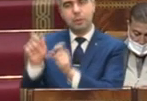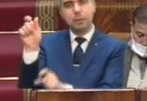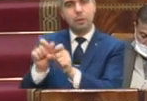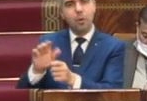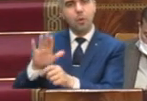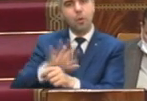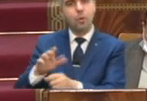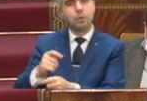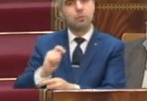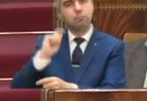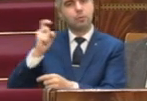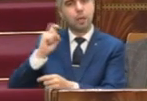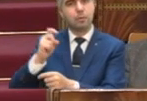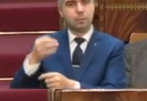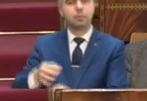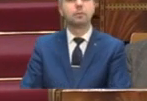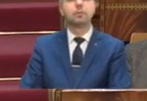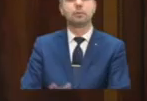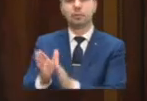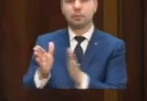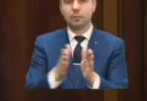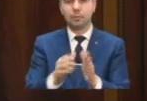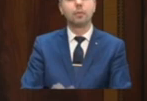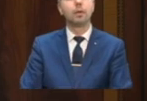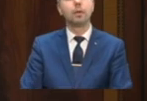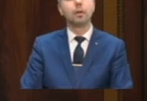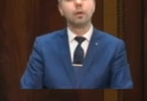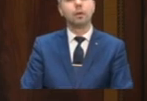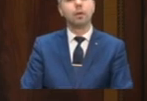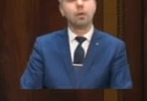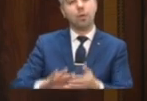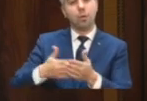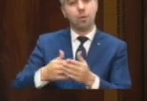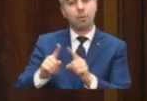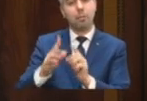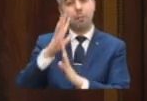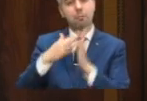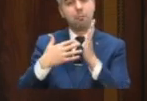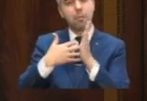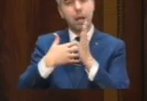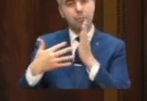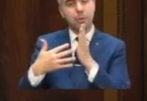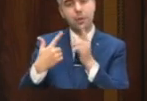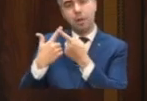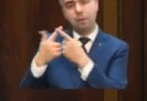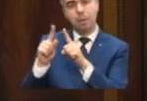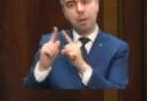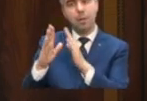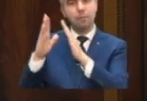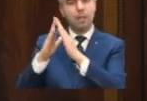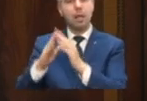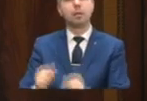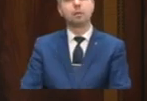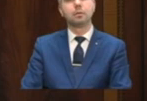القطاع. سيدات والسادة النواب المحترمين، في إطار تنفيذ ديال البرنامج أو البرامج ديال السكن،